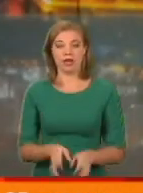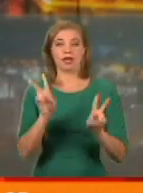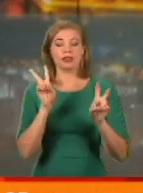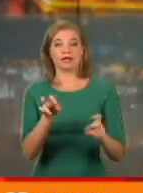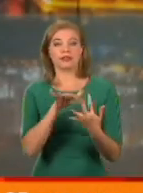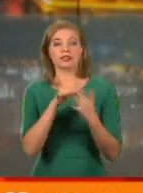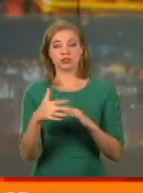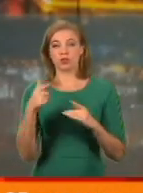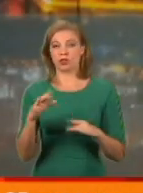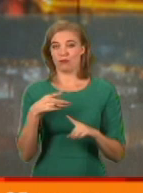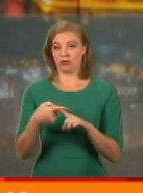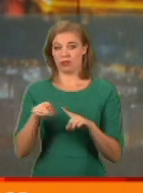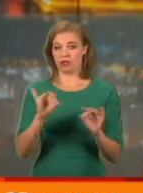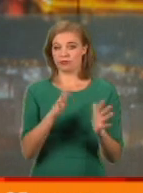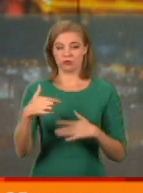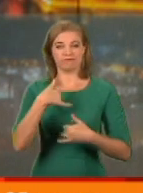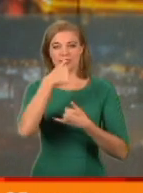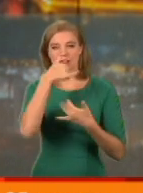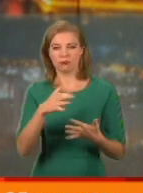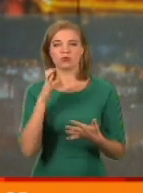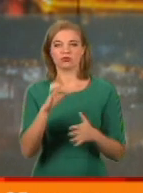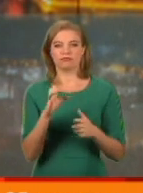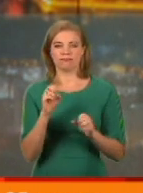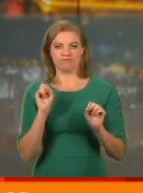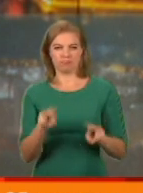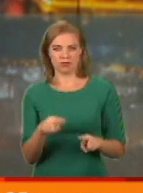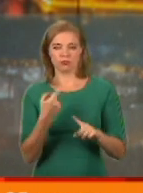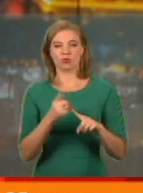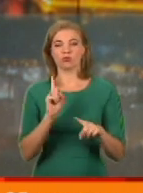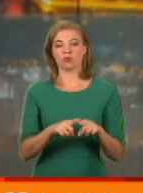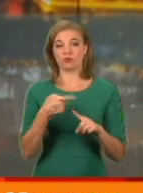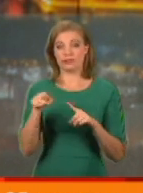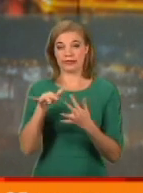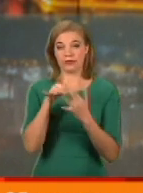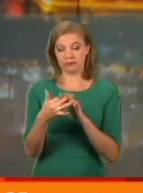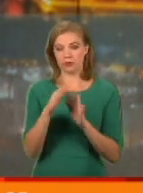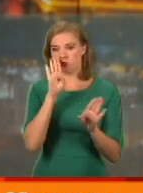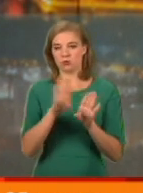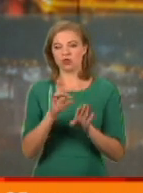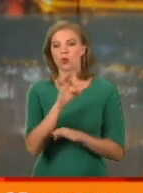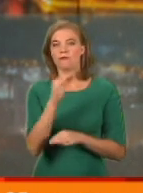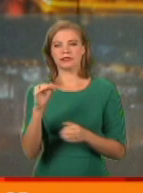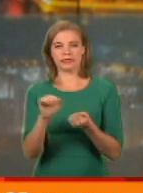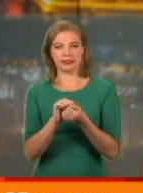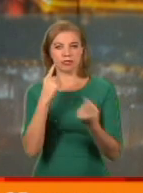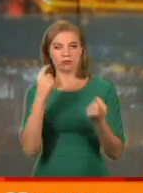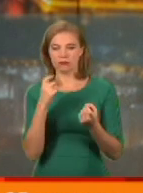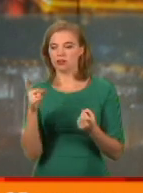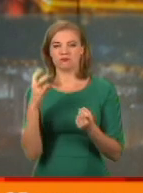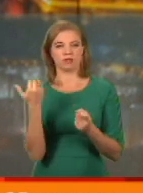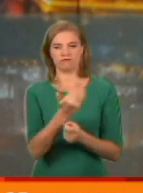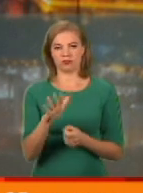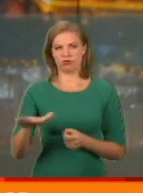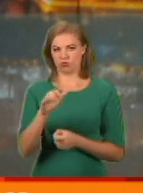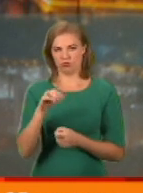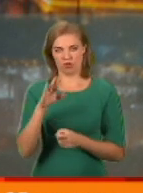Назвати село, де сталася ця історія, ми не можемо з міркувань безпеки. Проте цей населений пункт, судячи із офіційних паперів, не належить до зони